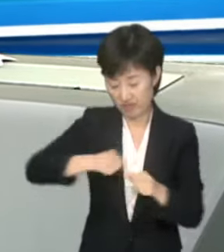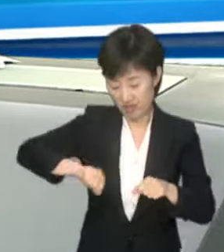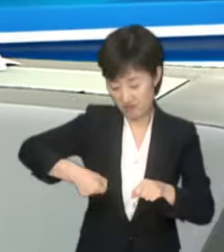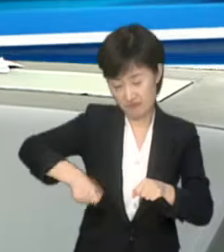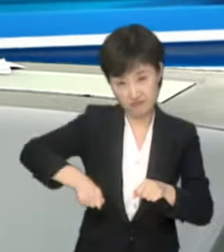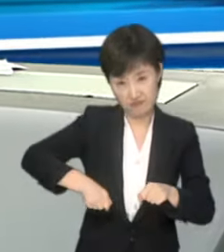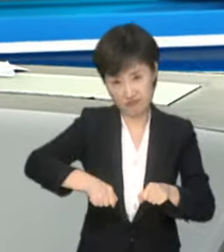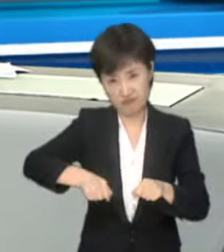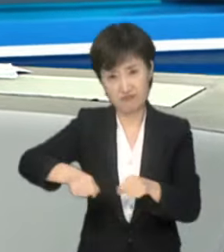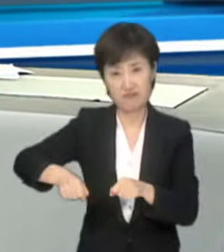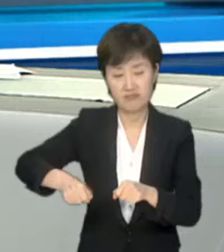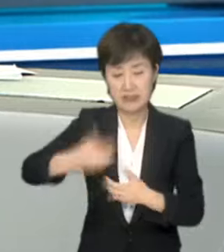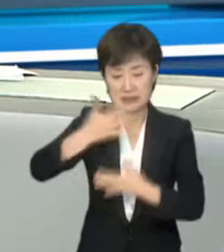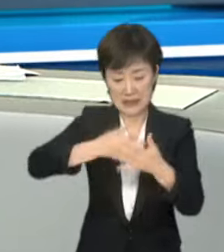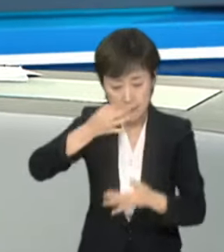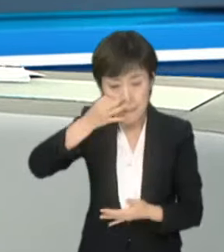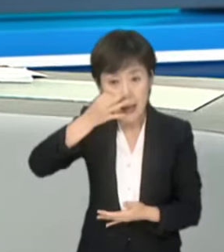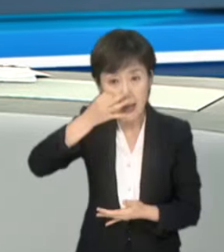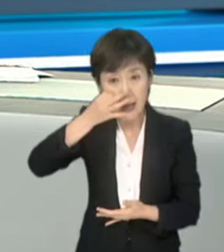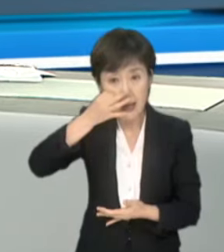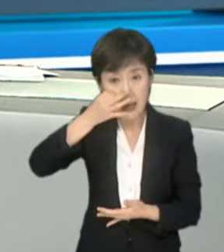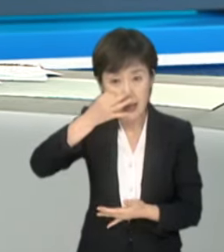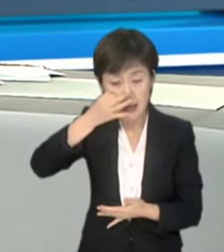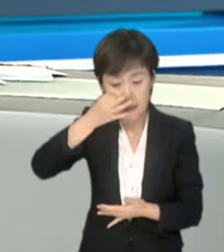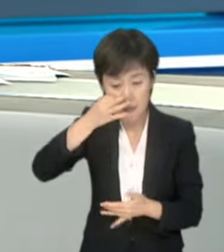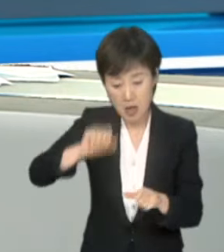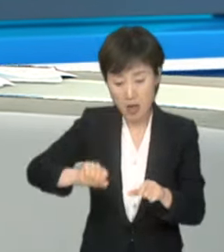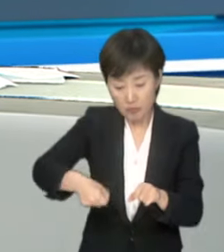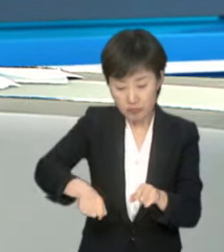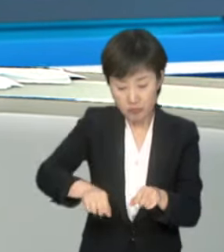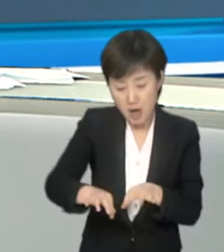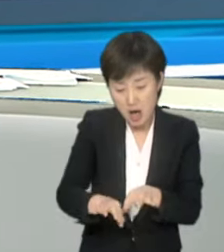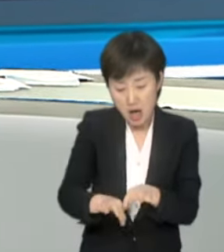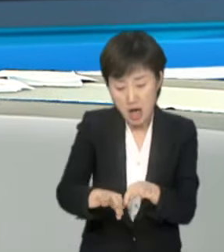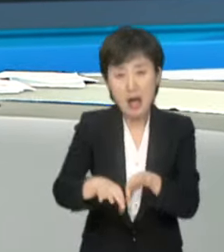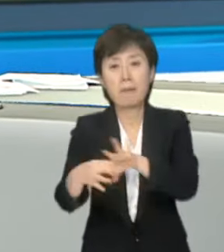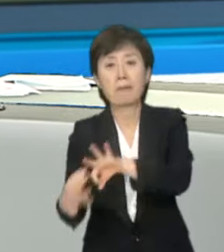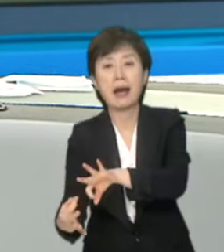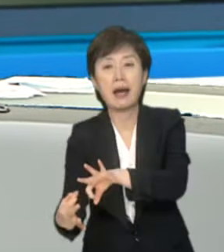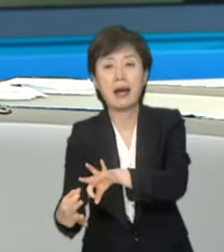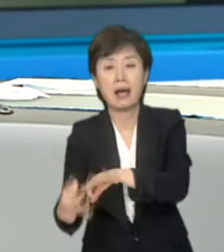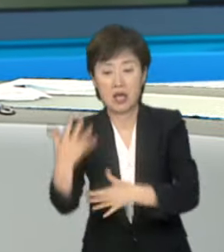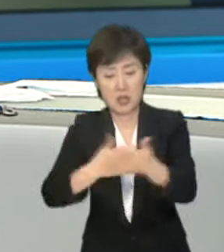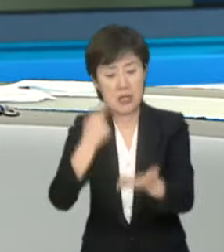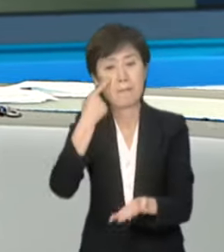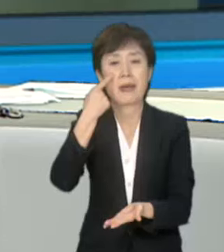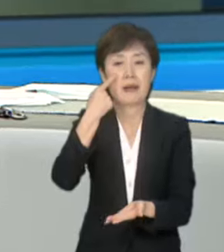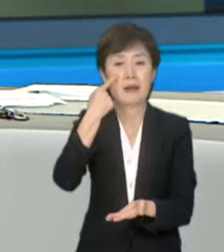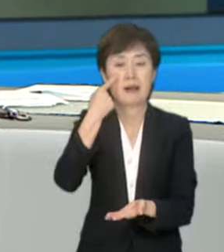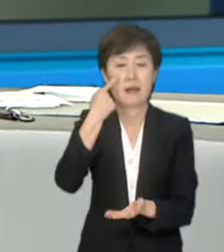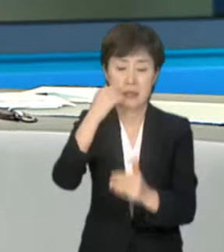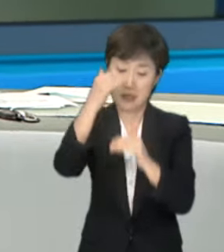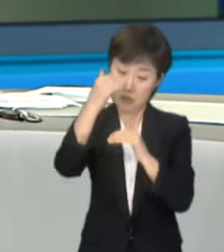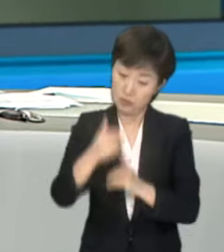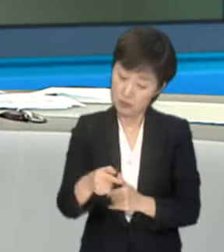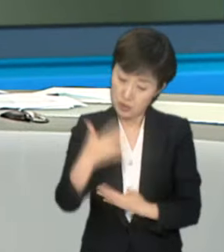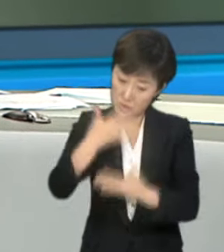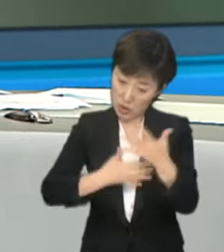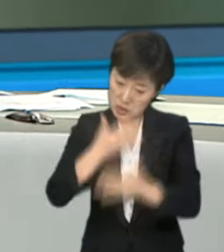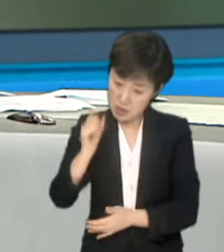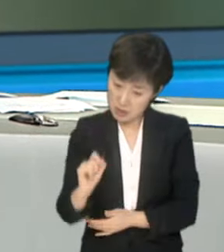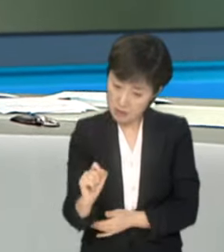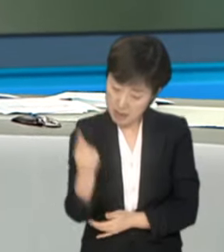CCTV 영상이 공개가 됐는데요. 스쿠터를 탄 이후에 혼자 넘어진 모습까지 생생하게 담겨 있었습니다. 이 영상이 이제 앞으로 있을